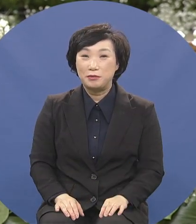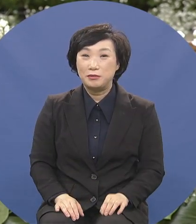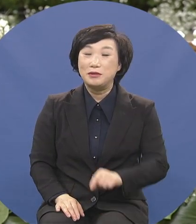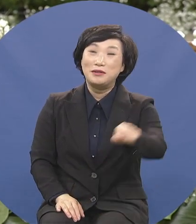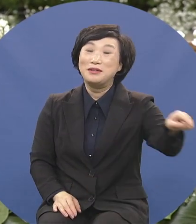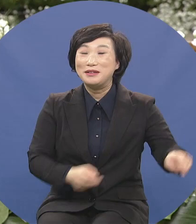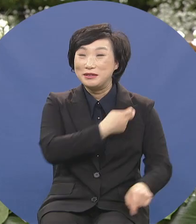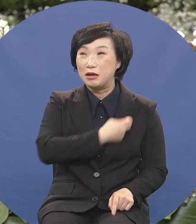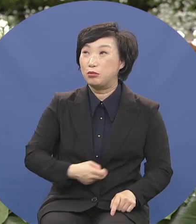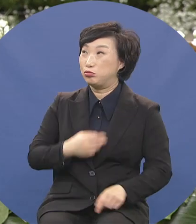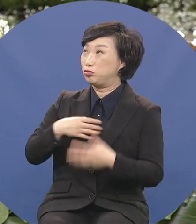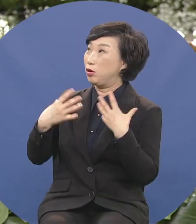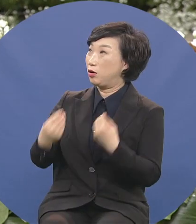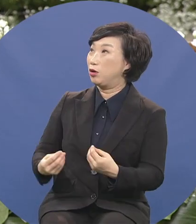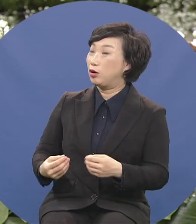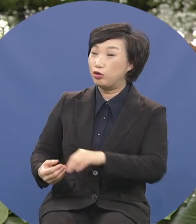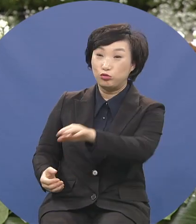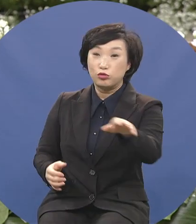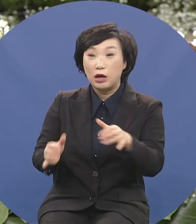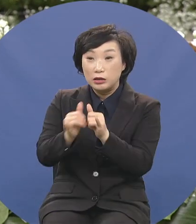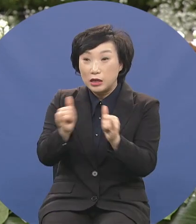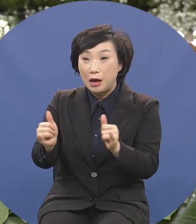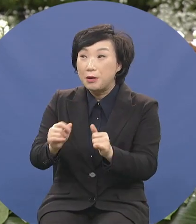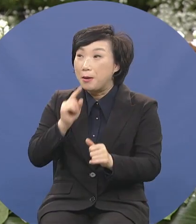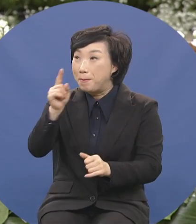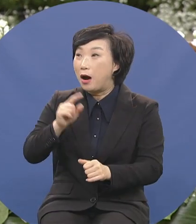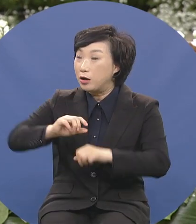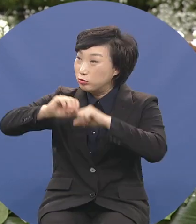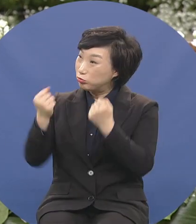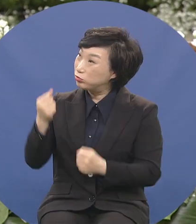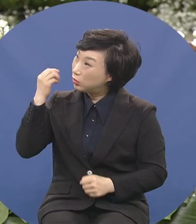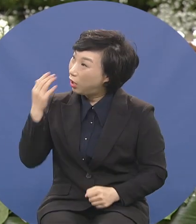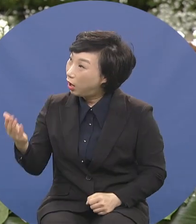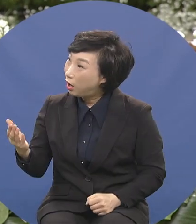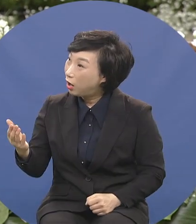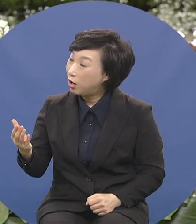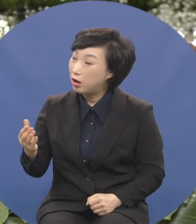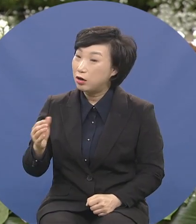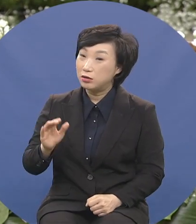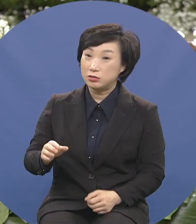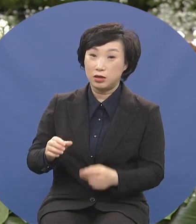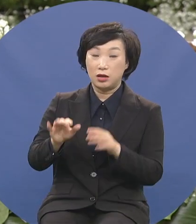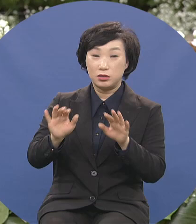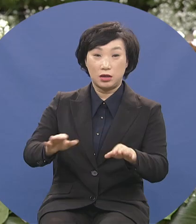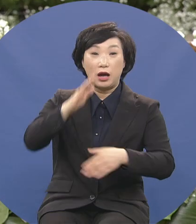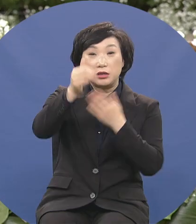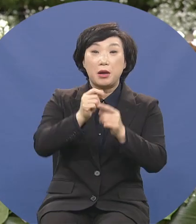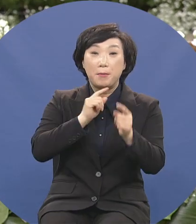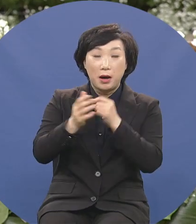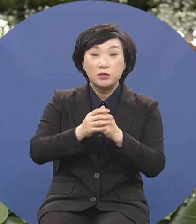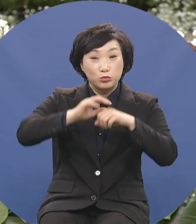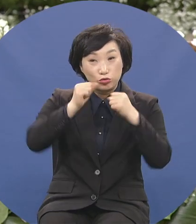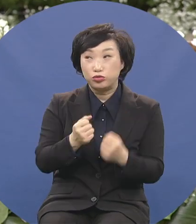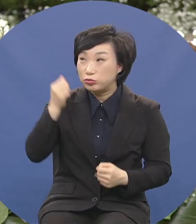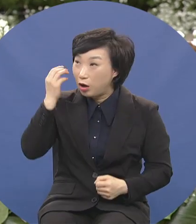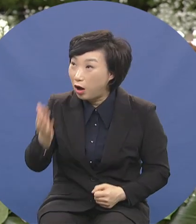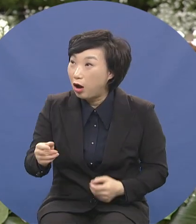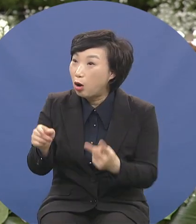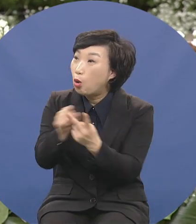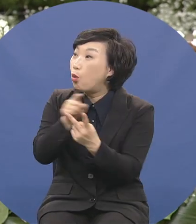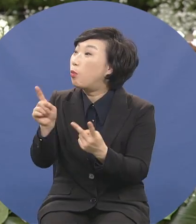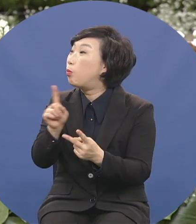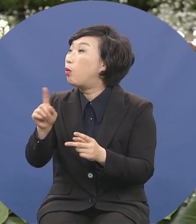당당합니다. 우리가 사람의 말을 들어야겠느냐? 하나님의 말씀을 들어야